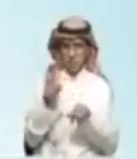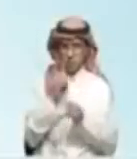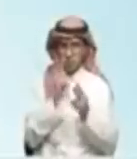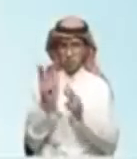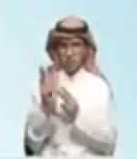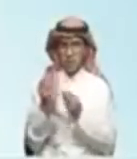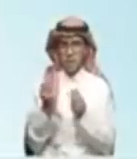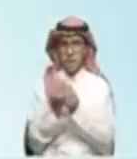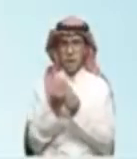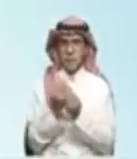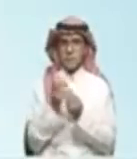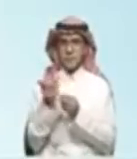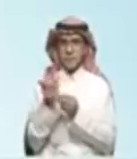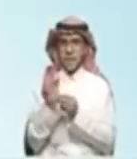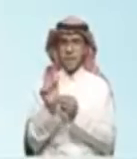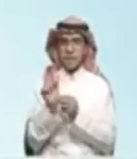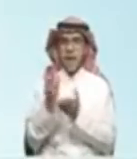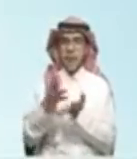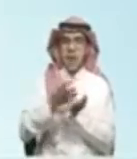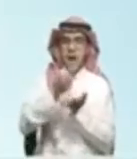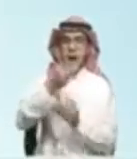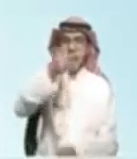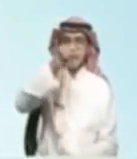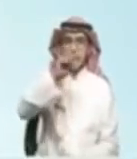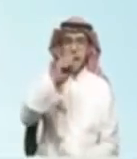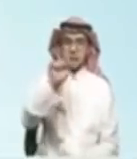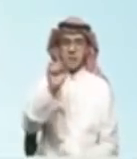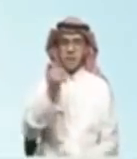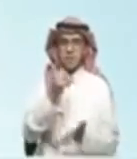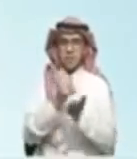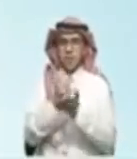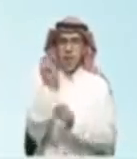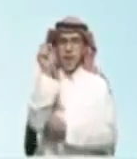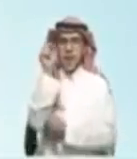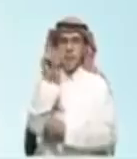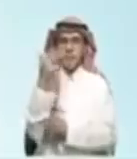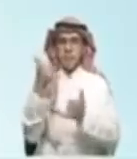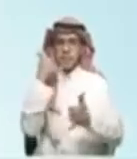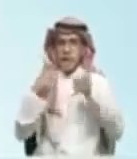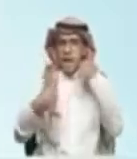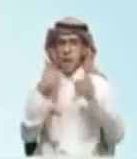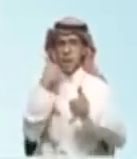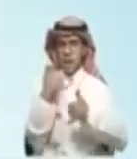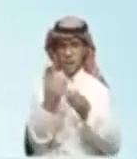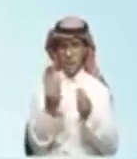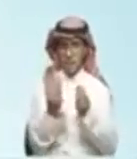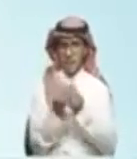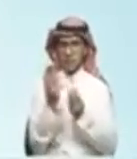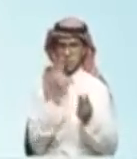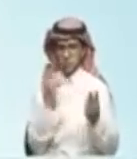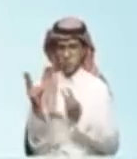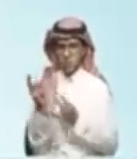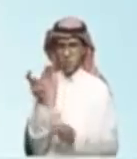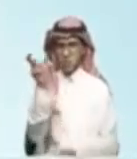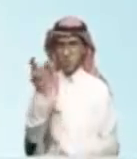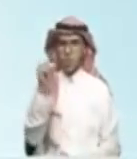اللحظات عن الإدارة العامة للعلاقات والإعلام والاتصال، ومع ينضم معي